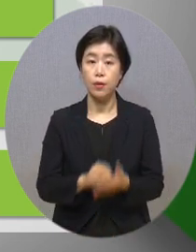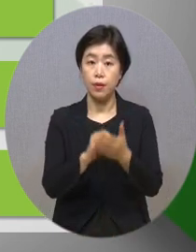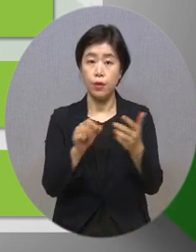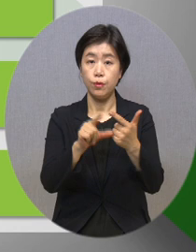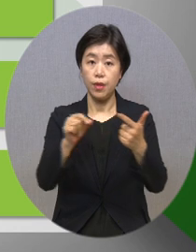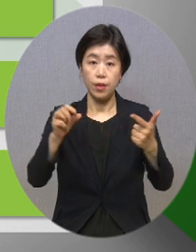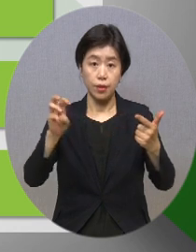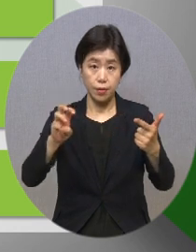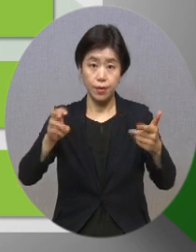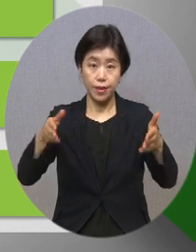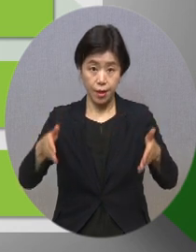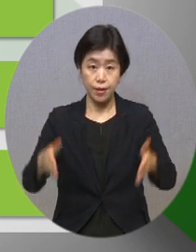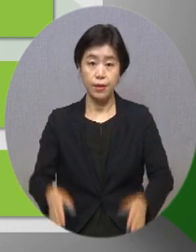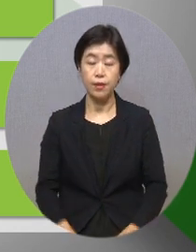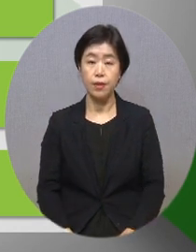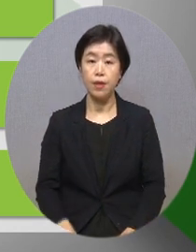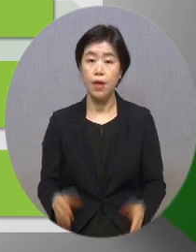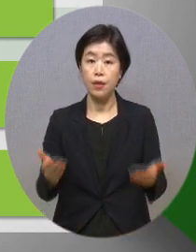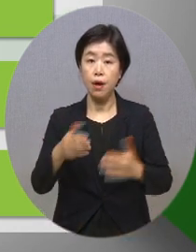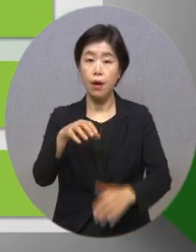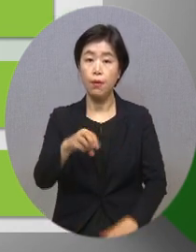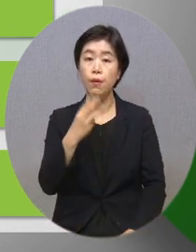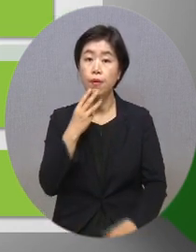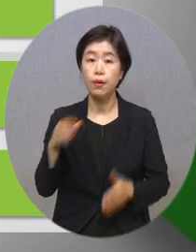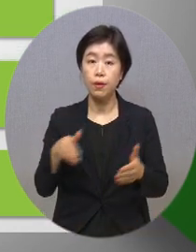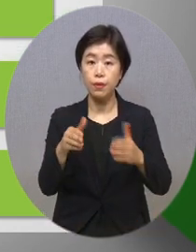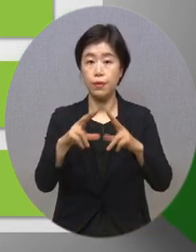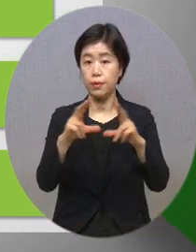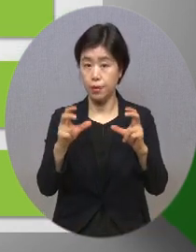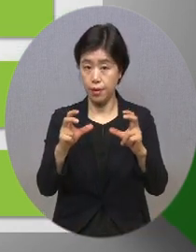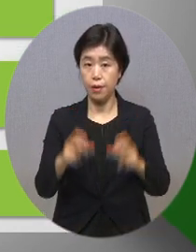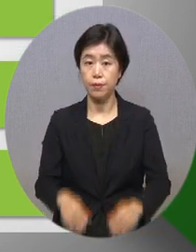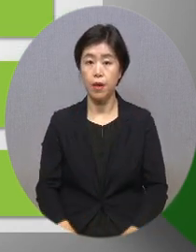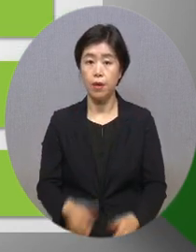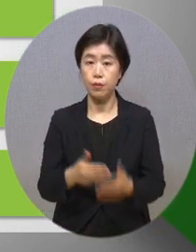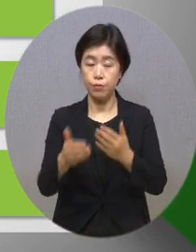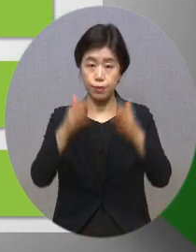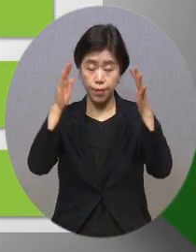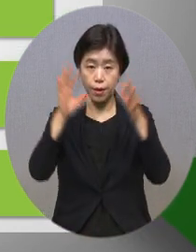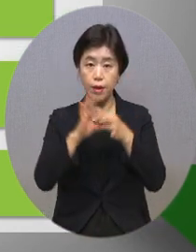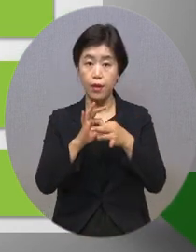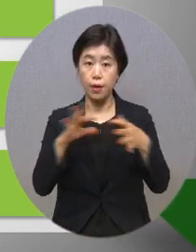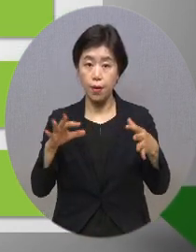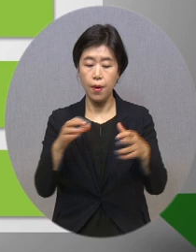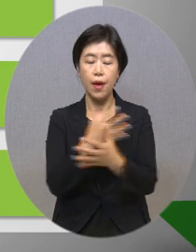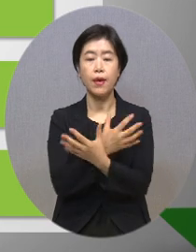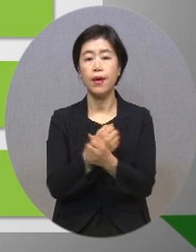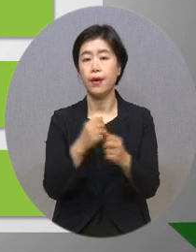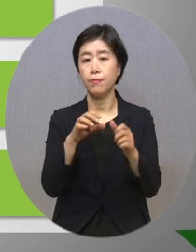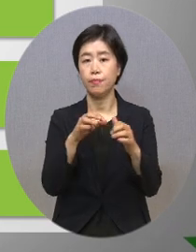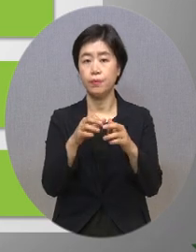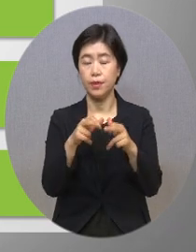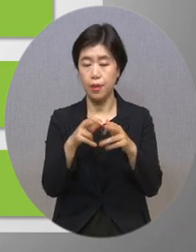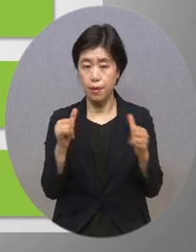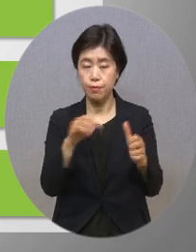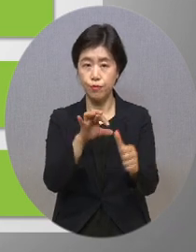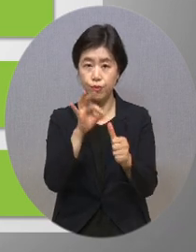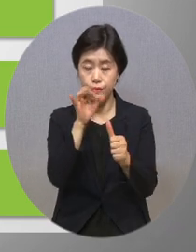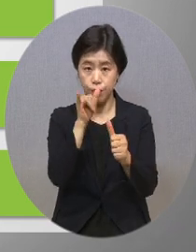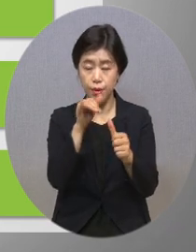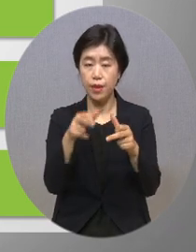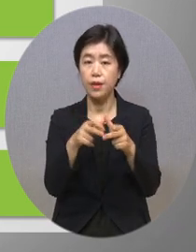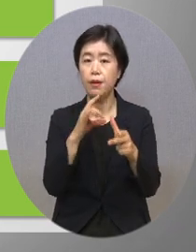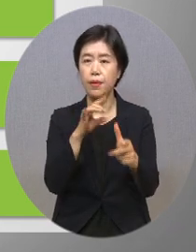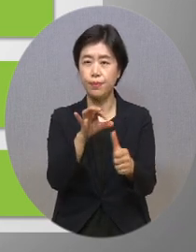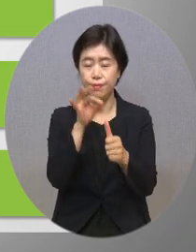근무지는 경기 성남시입니다. 경력과 학력은 무관하며 계약직을 채용합니다. 장애인만 채용하며 담당